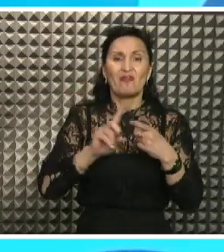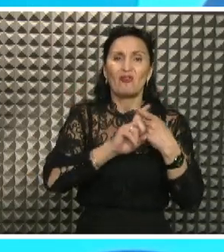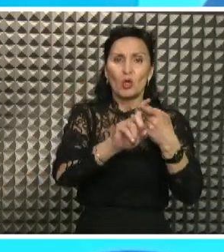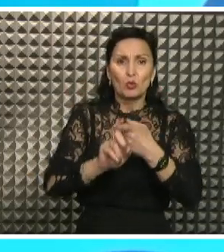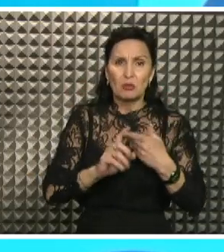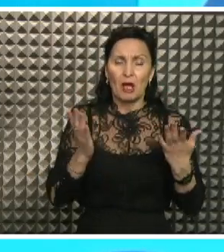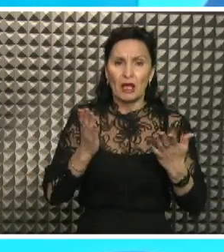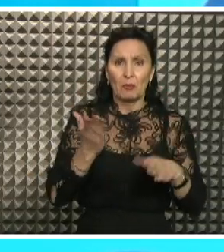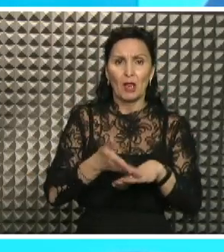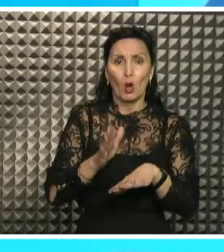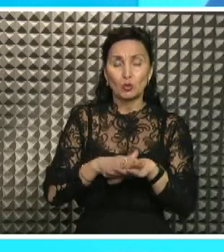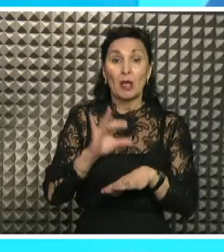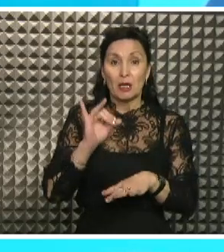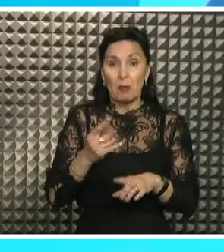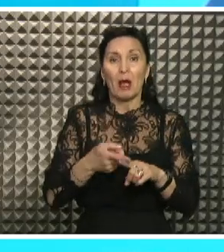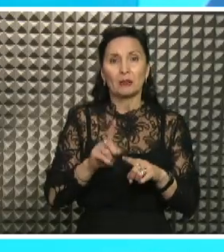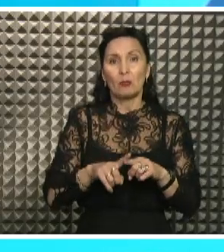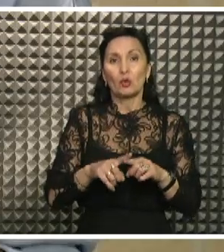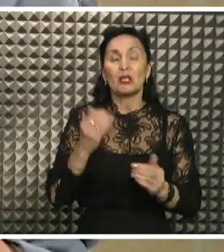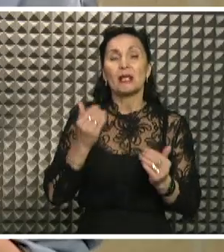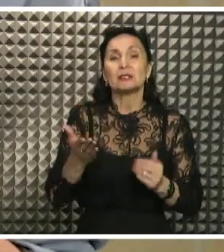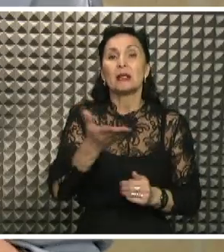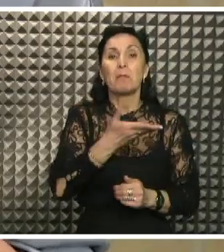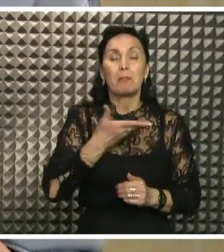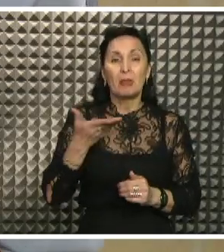каким-то нагрузкам. Поэтому, безусловно, если мы